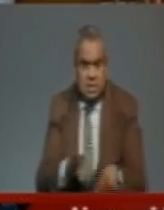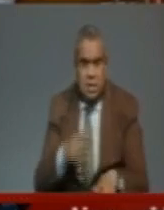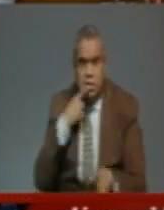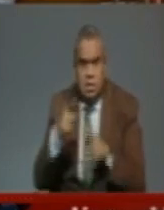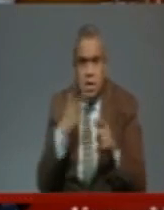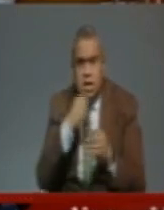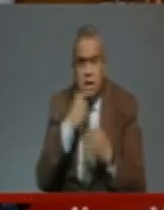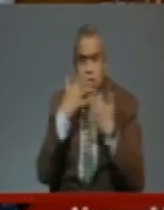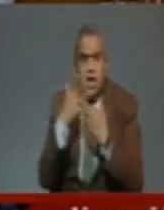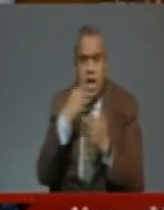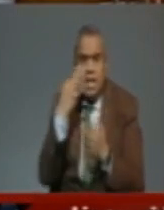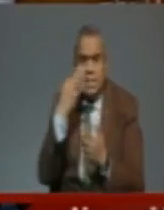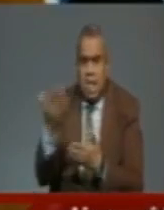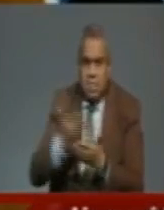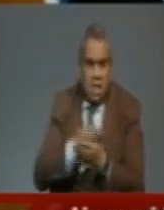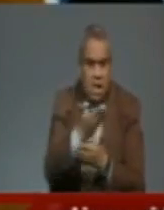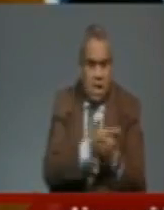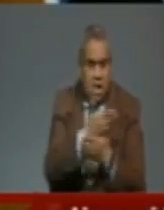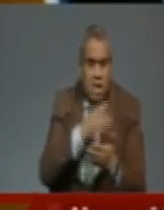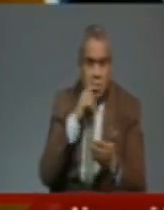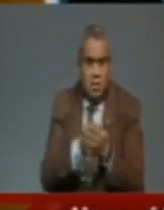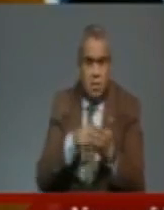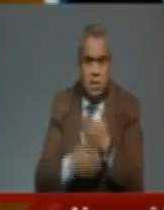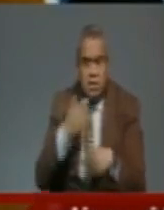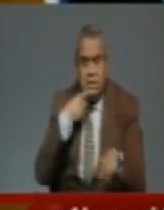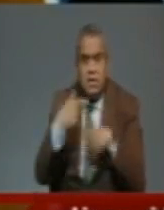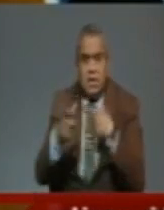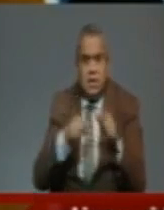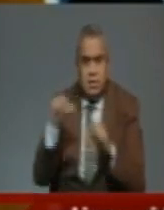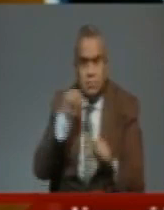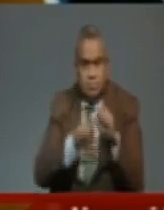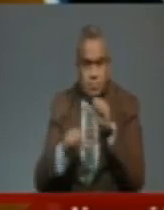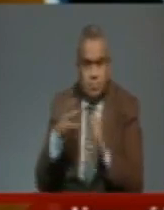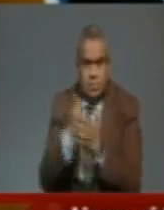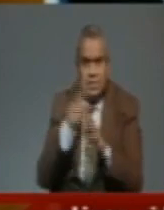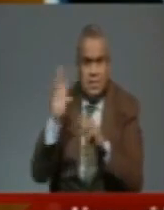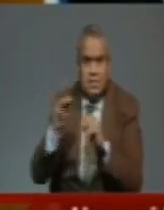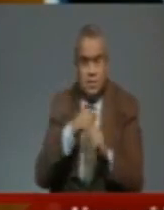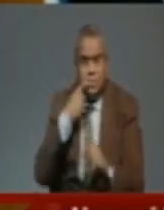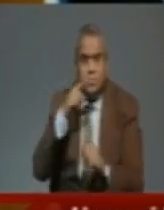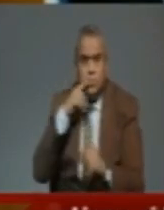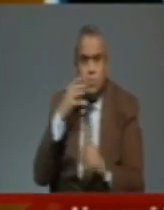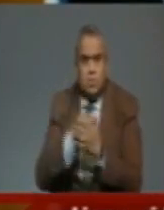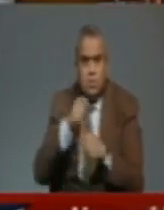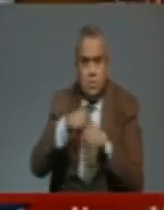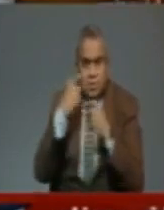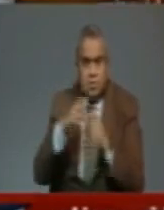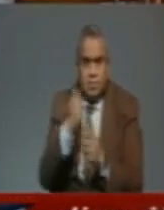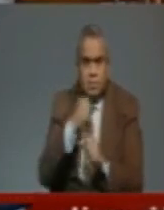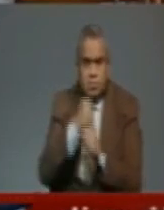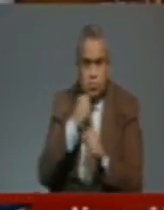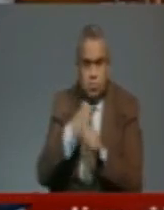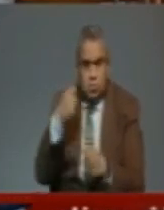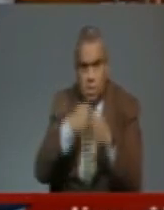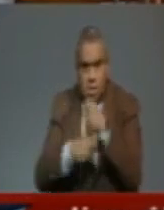دي منطقه لوجستيه صناعيه زي اللي في ظهير ميناء اسكندريه بالظبط، عشان تخدم على كل المستثمرين اللي عايزين